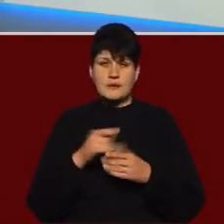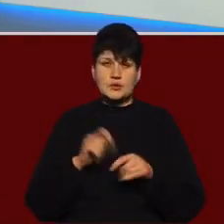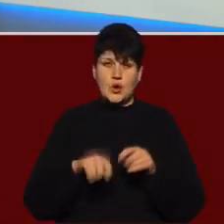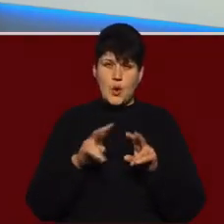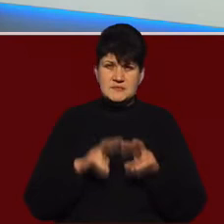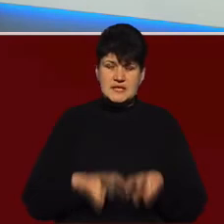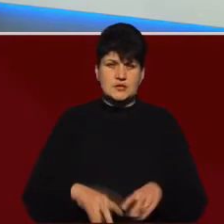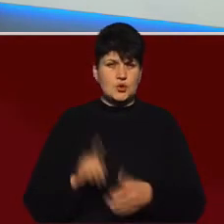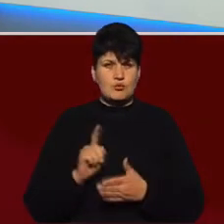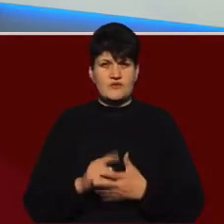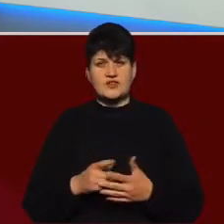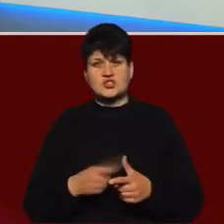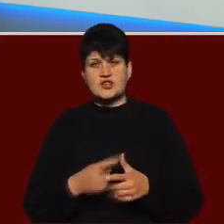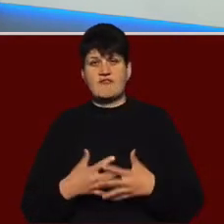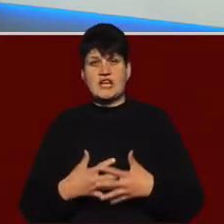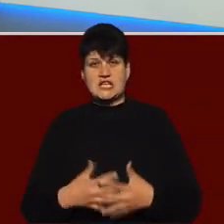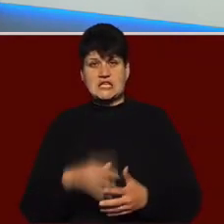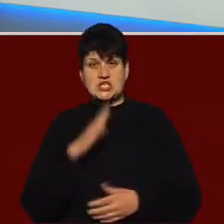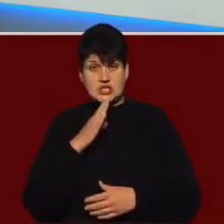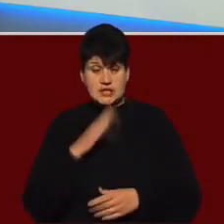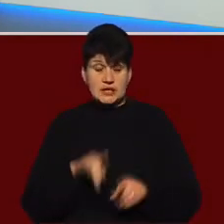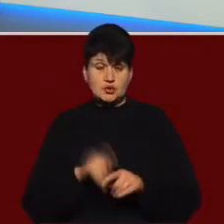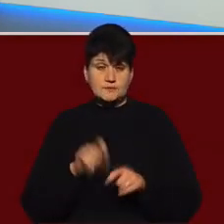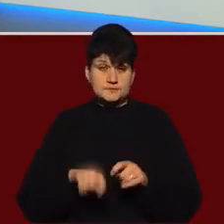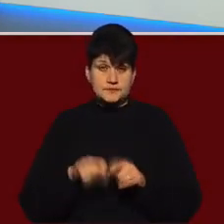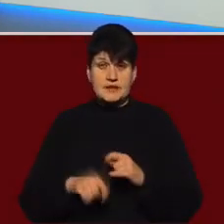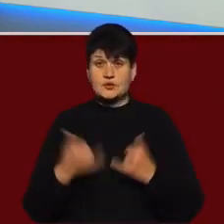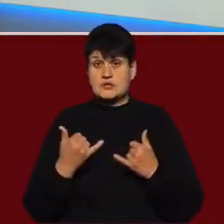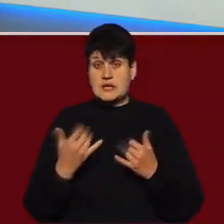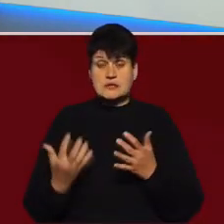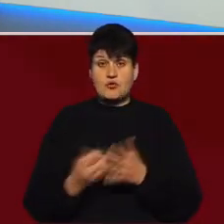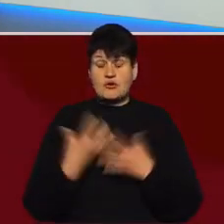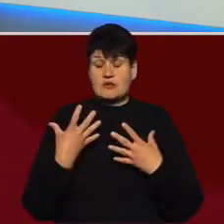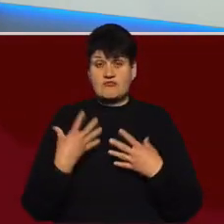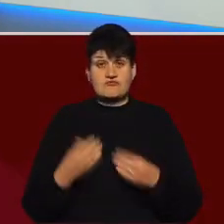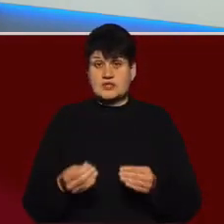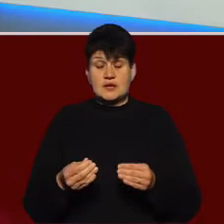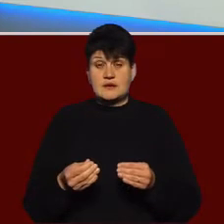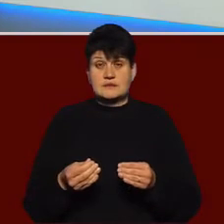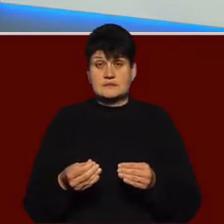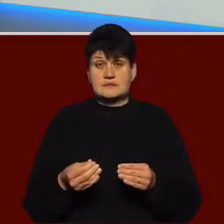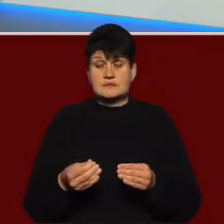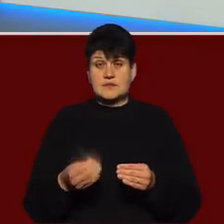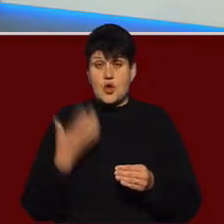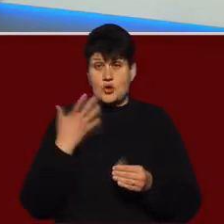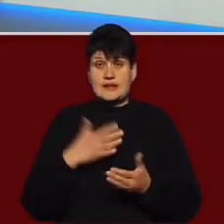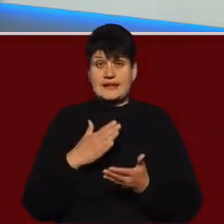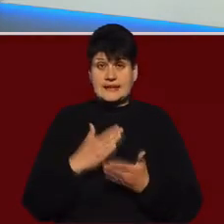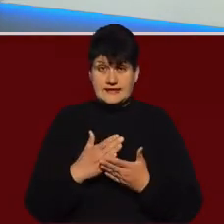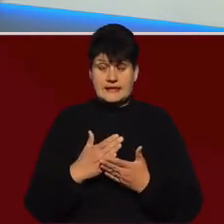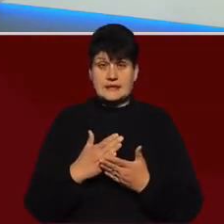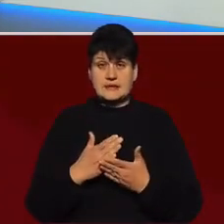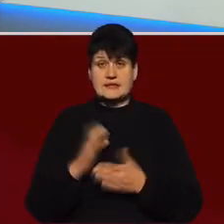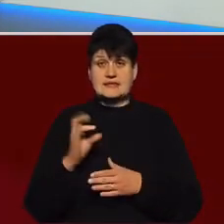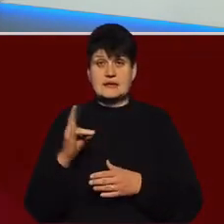чи вагітні жінки, то зараз пацієнти виявляються уже критичні. Це вже коли є та сама стадія СНІД,